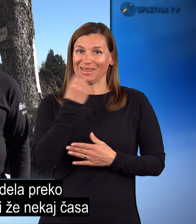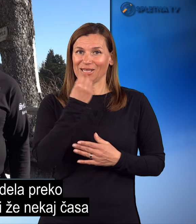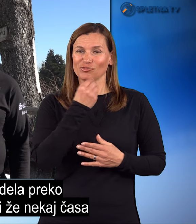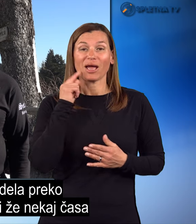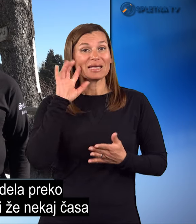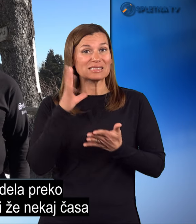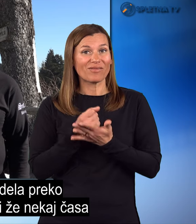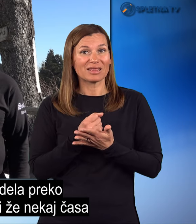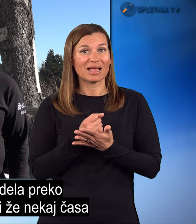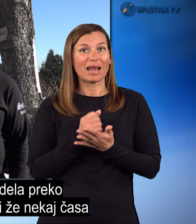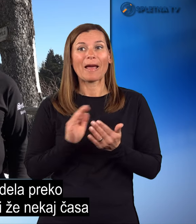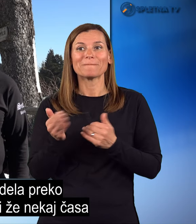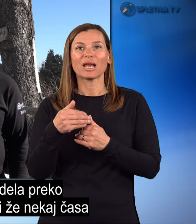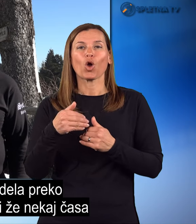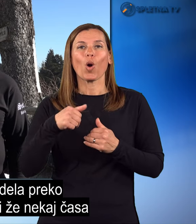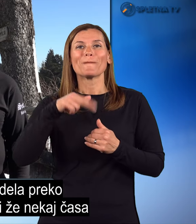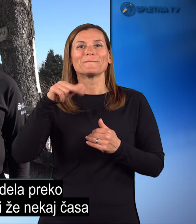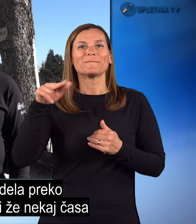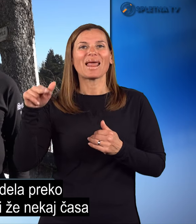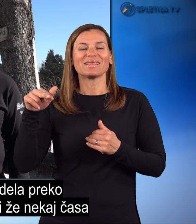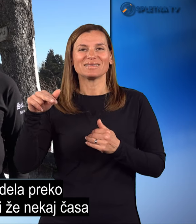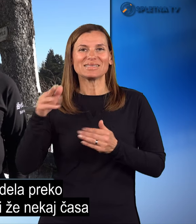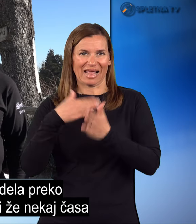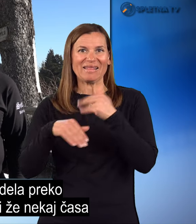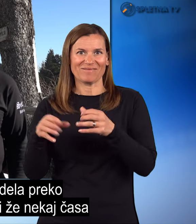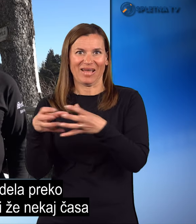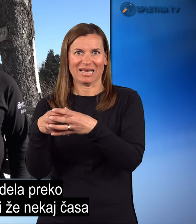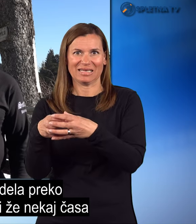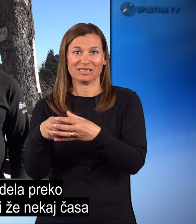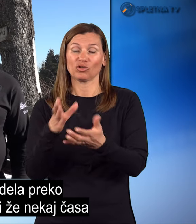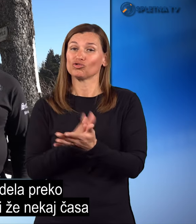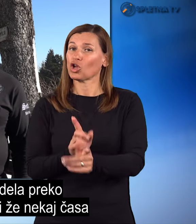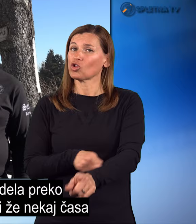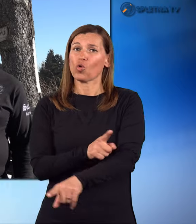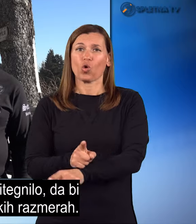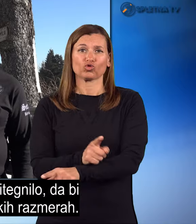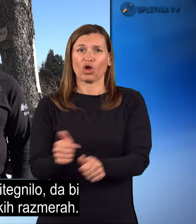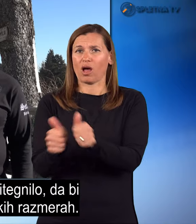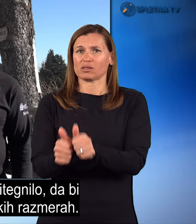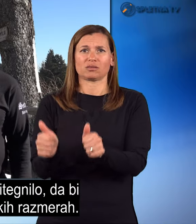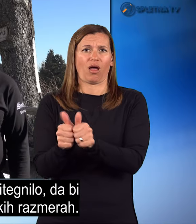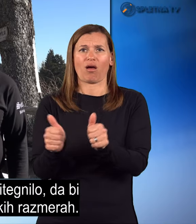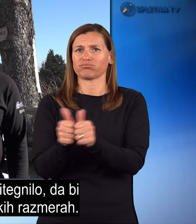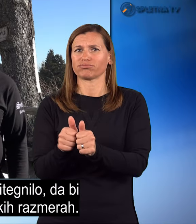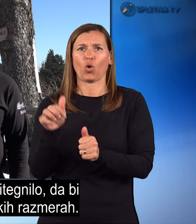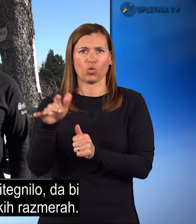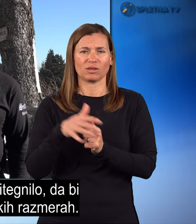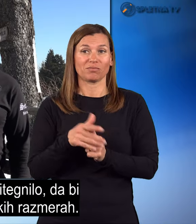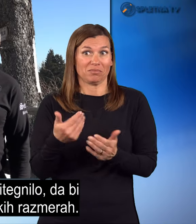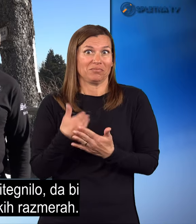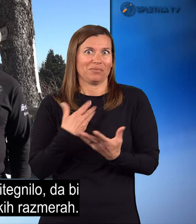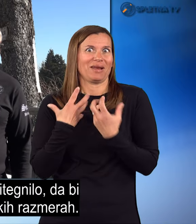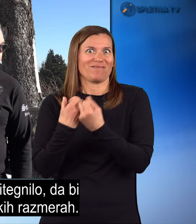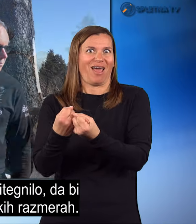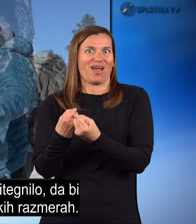Za tečaj sem izvedela preko invalidnih planincev, s katerimi že dolgo časa hodim in me je